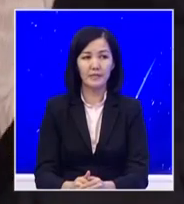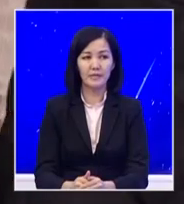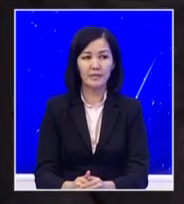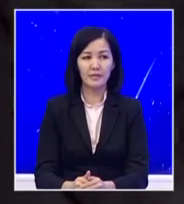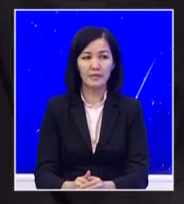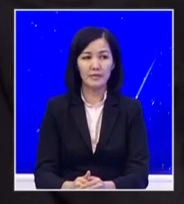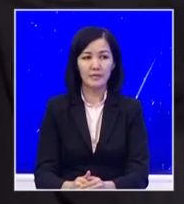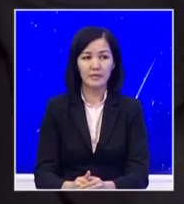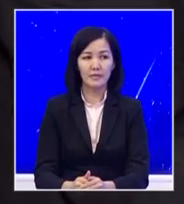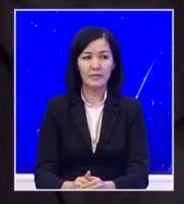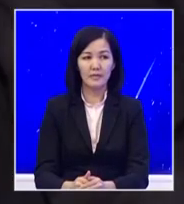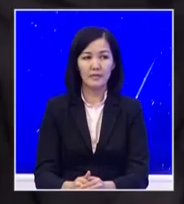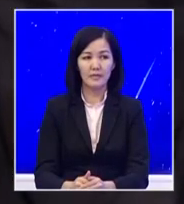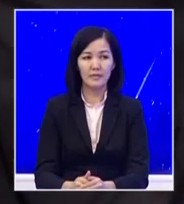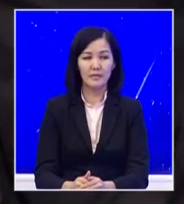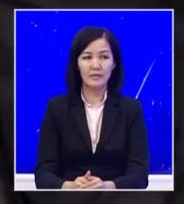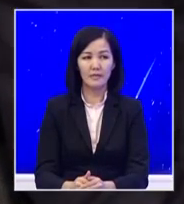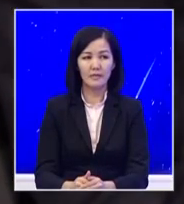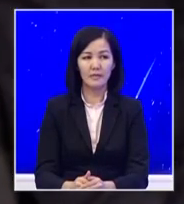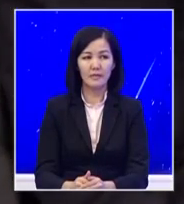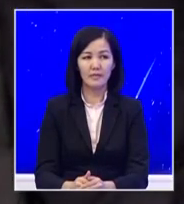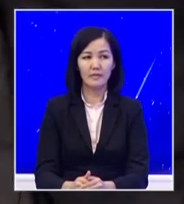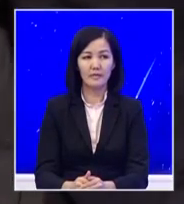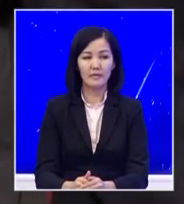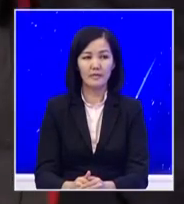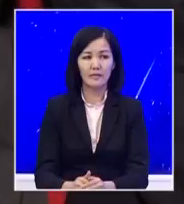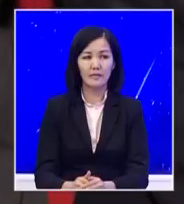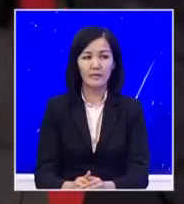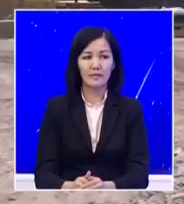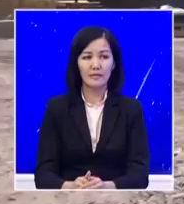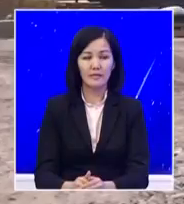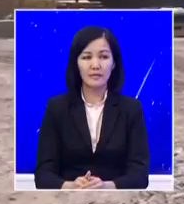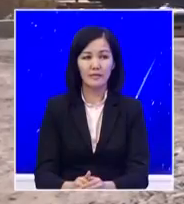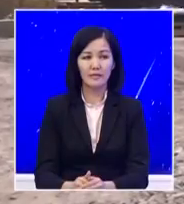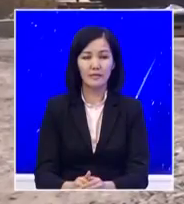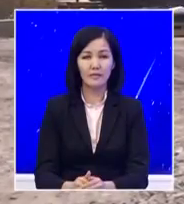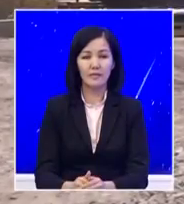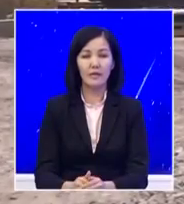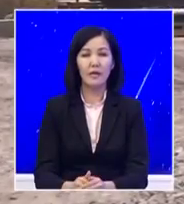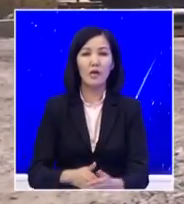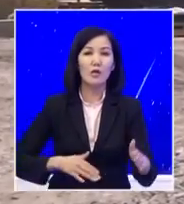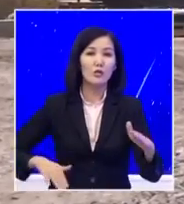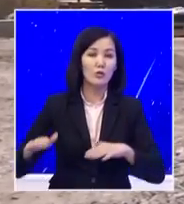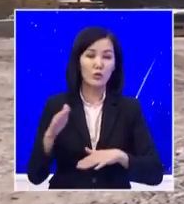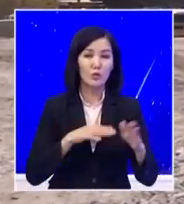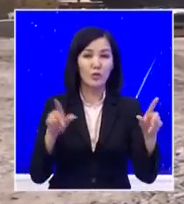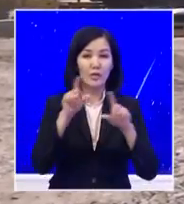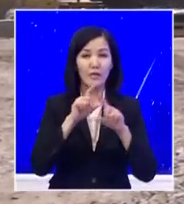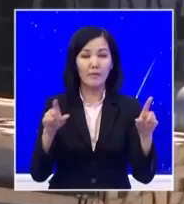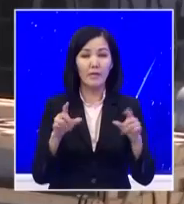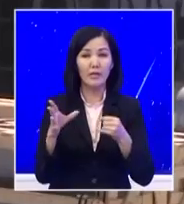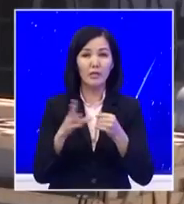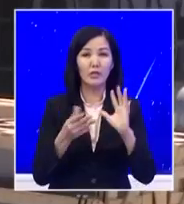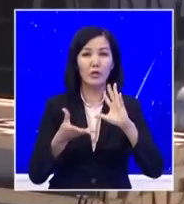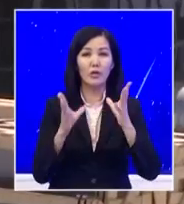Құрғалардың жабық жүзу бассейнінің ғимараты жертөлені